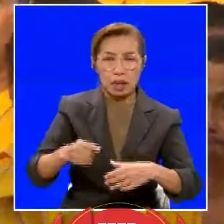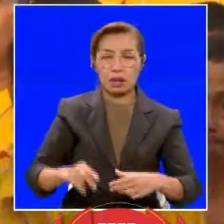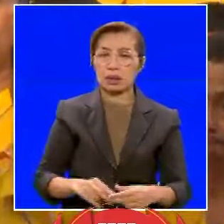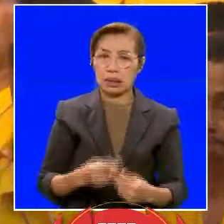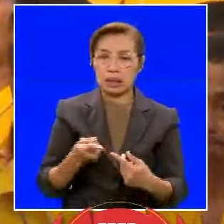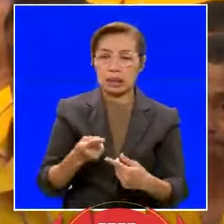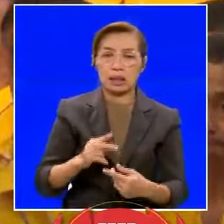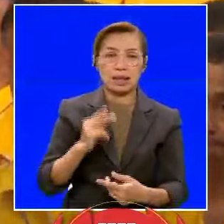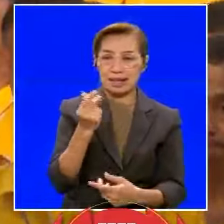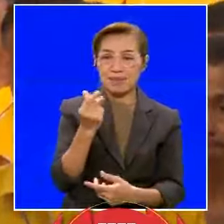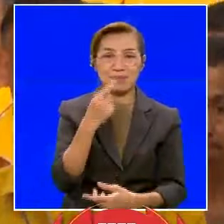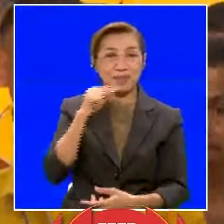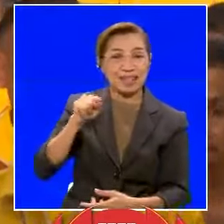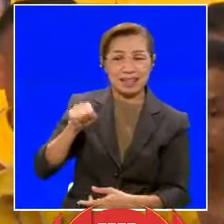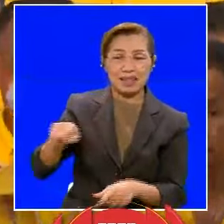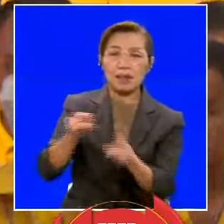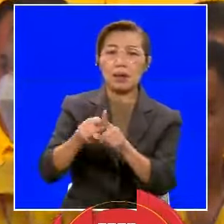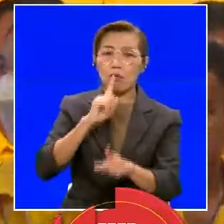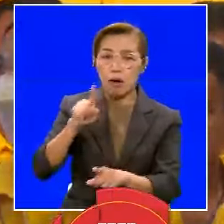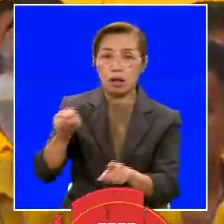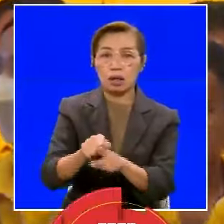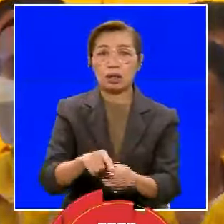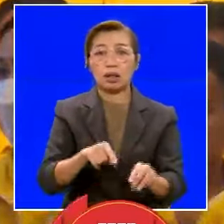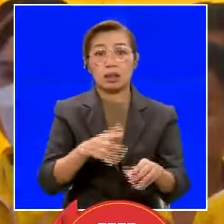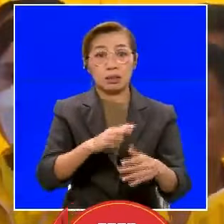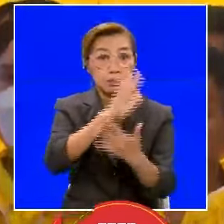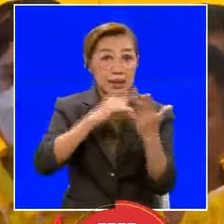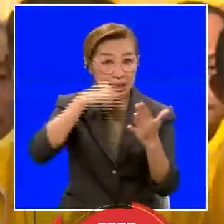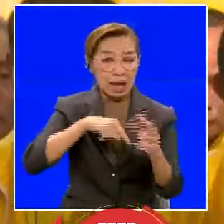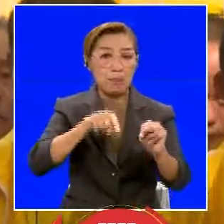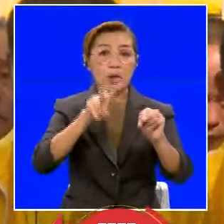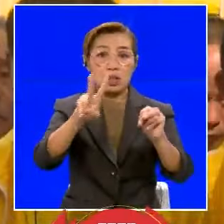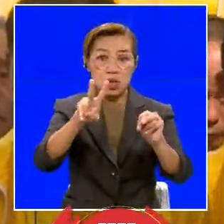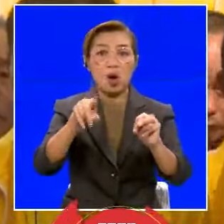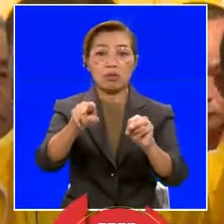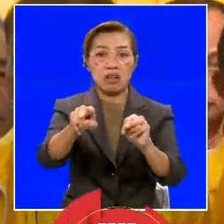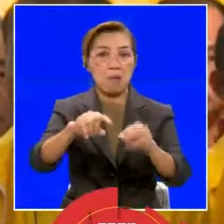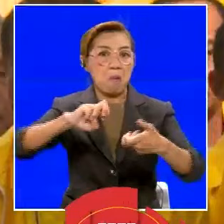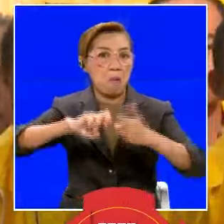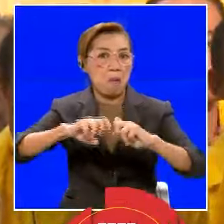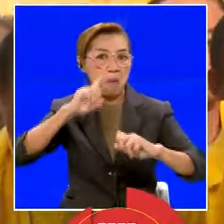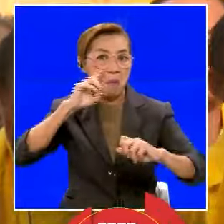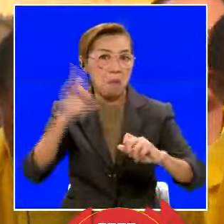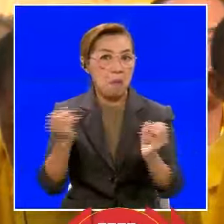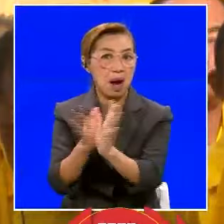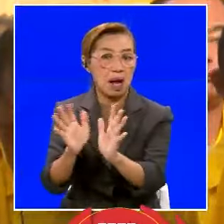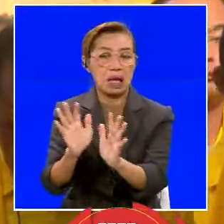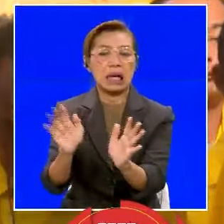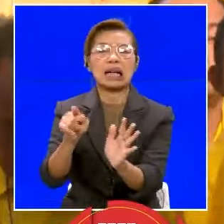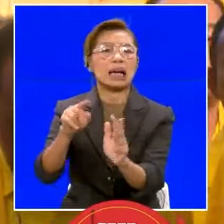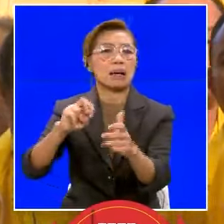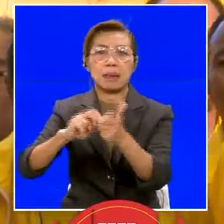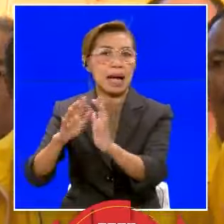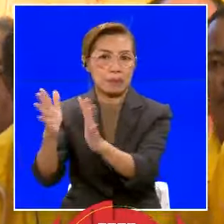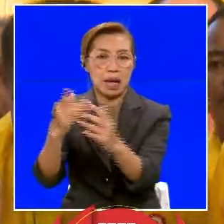างพรรคเขาก็บอกว่ามาตรา112นะไม่ใช่ปัญหาของประเทศแต่ขบวนการล้มล้างที่อยากแก้ไขยกเลิกมาตรา112นี่แหละ